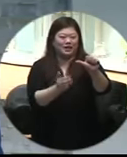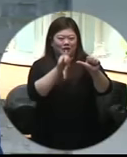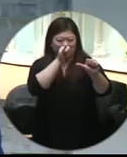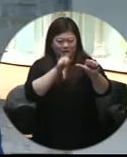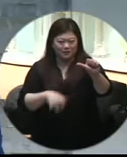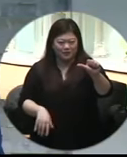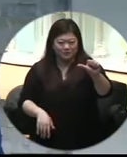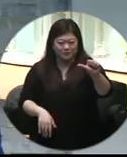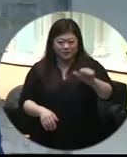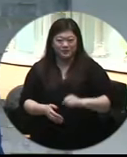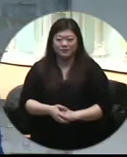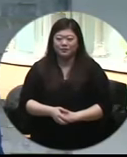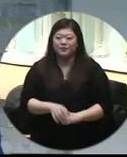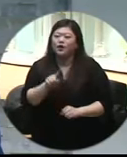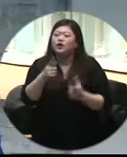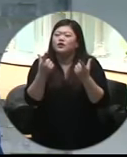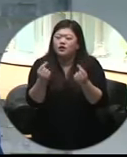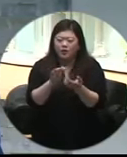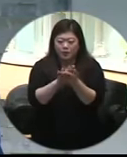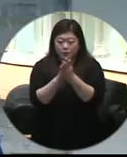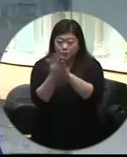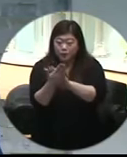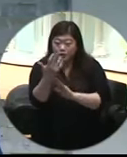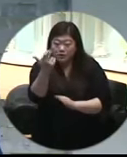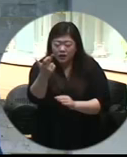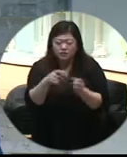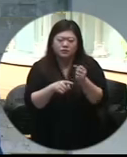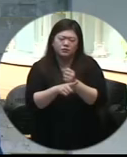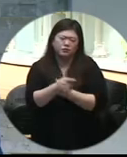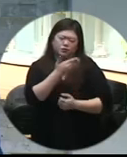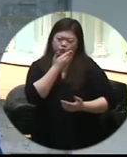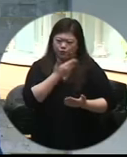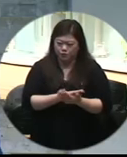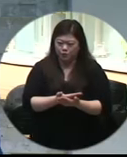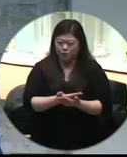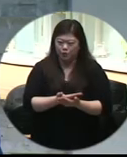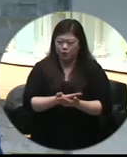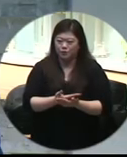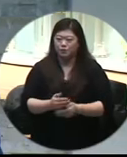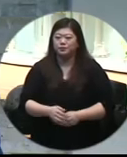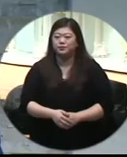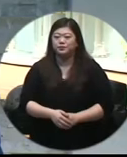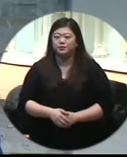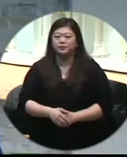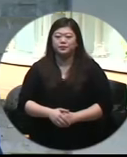그만큼 중요한 의미가 담겨져 있는 사건이다.